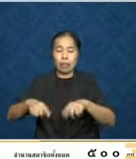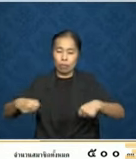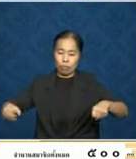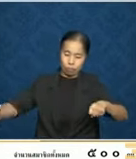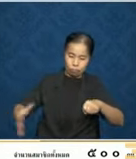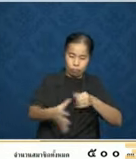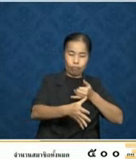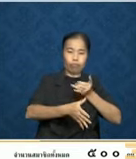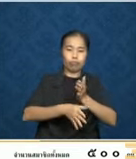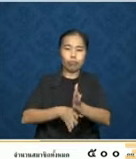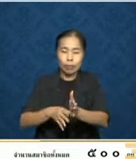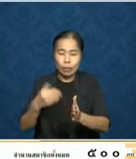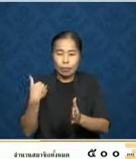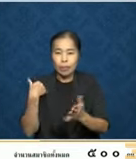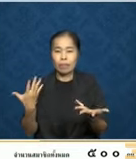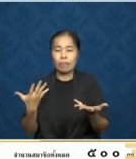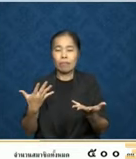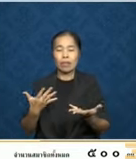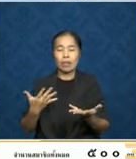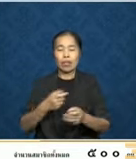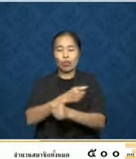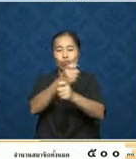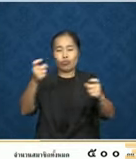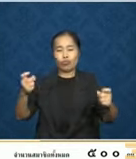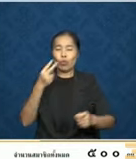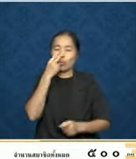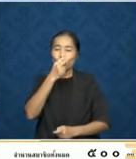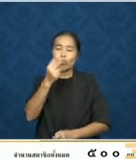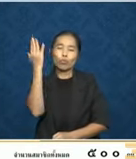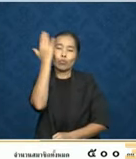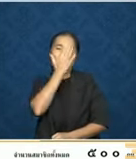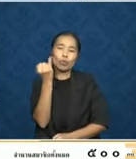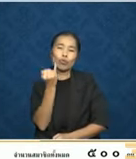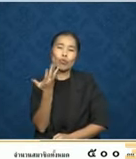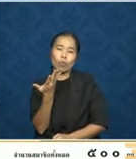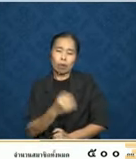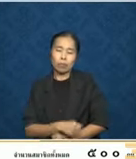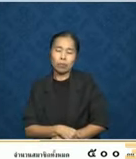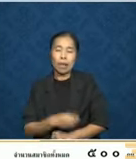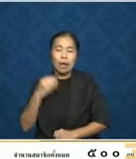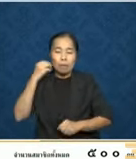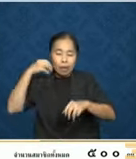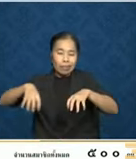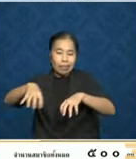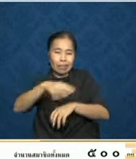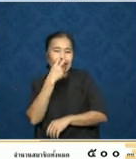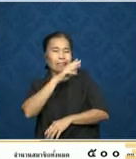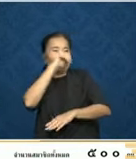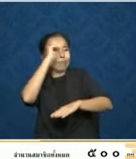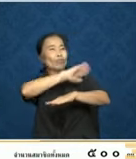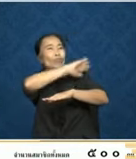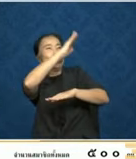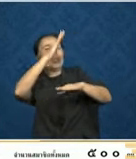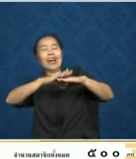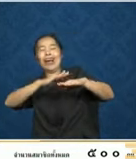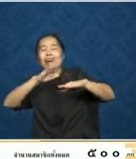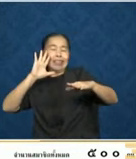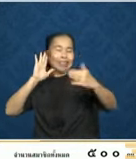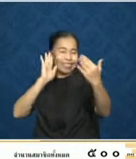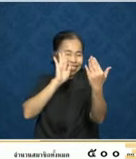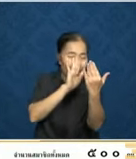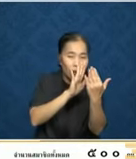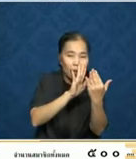นอกจากนั้นแล้วภูมิทัศน์ต่างๆเสียหายนะครับเพราะว่าใครอยู่ใกล้บ่อขยะเห็นเลยนะครับว่าเป็นภูเขานะครับแล้วเข้าไปข้าง